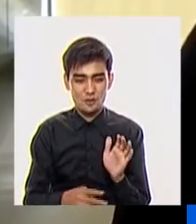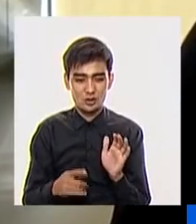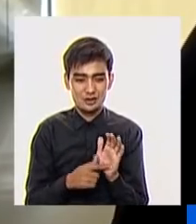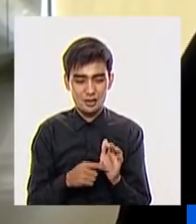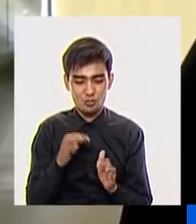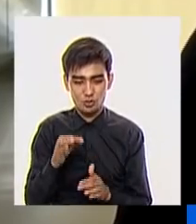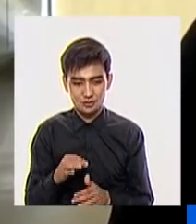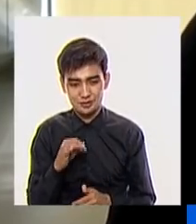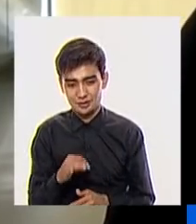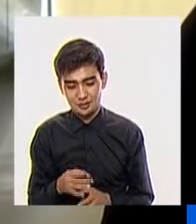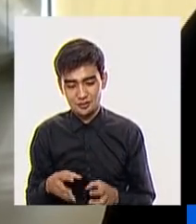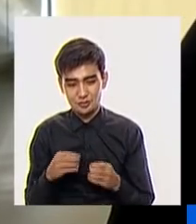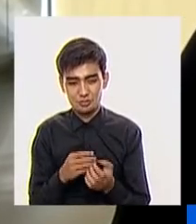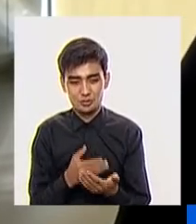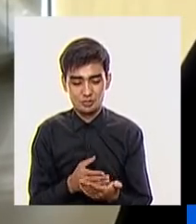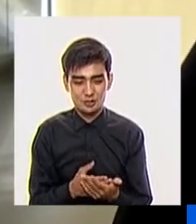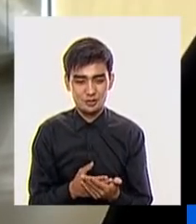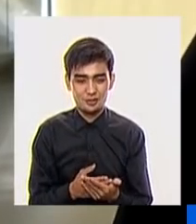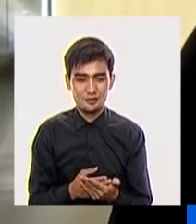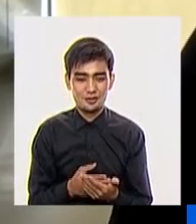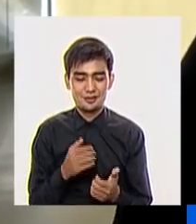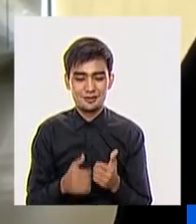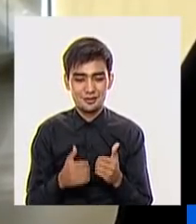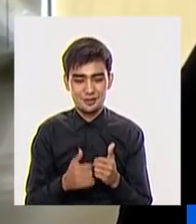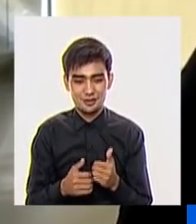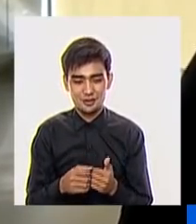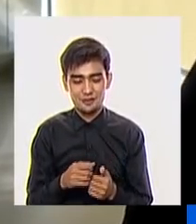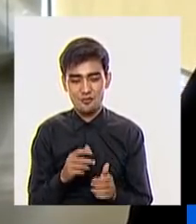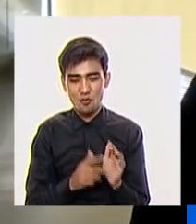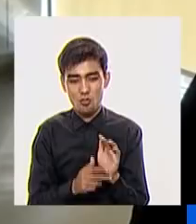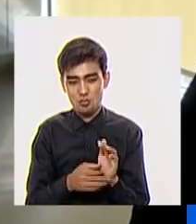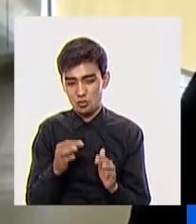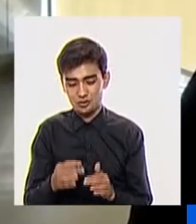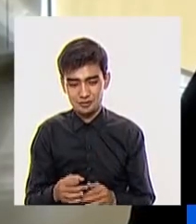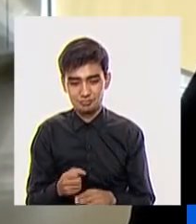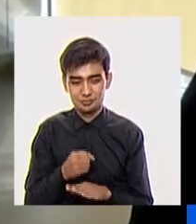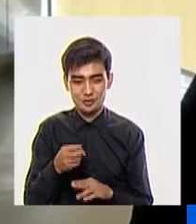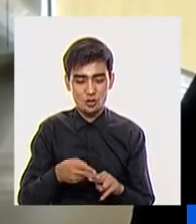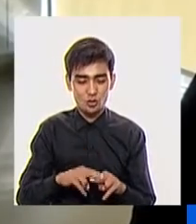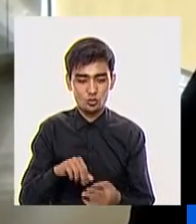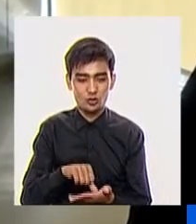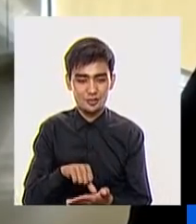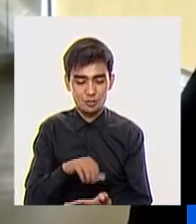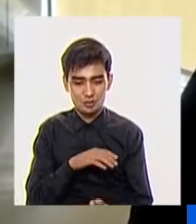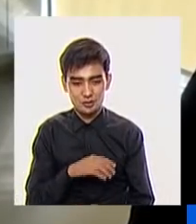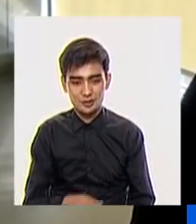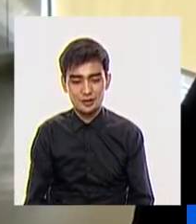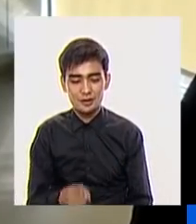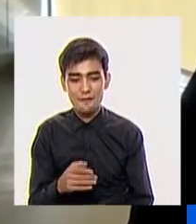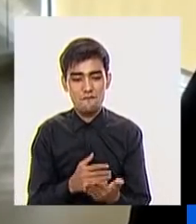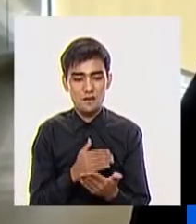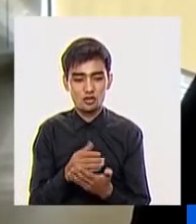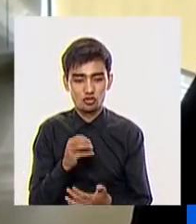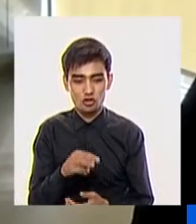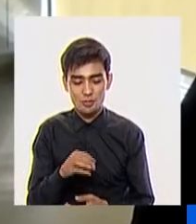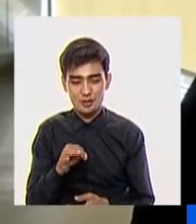90,7%. Ну в целом где-то в среднем порядка 80% избирателей приняли участие. То есть это выше, чем и